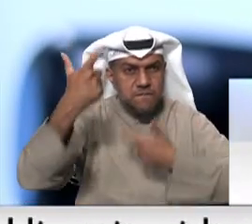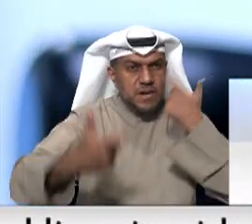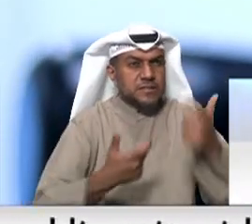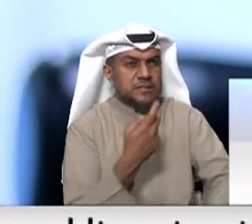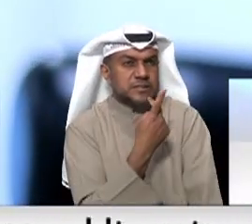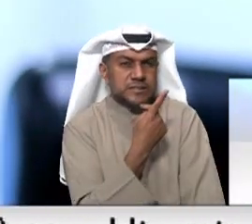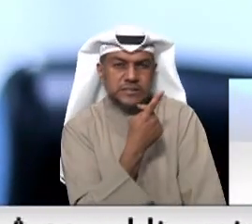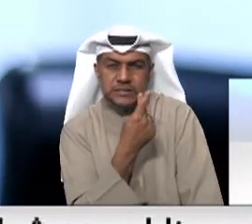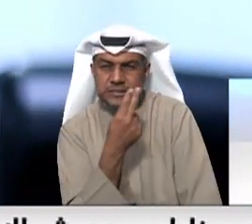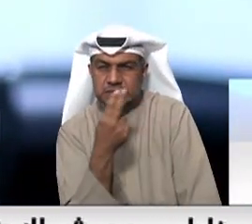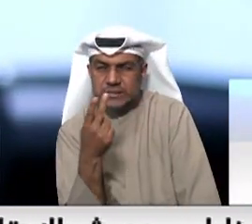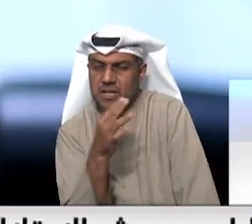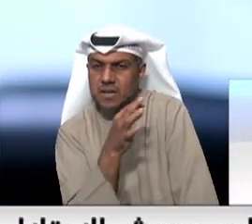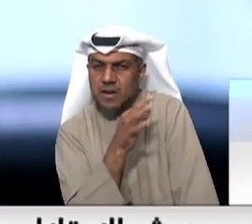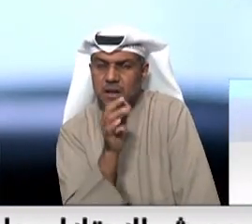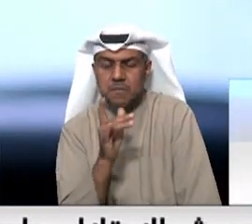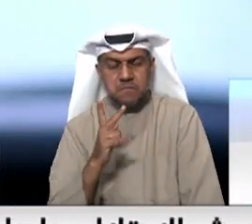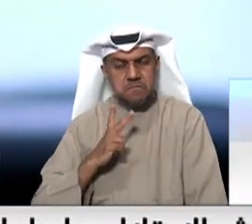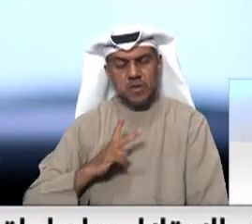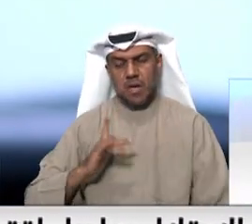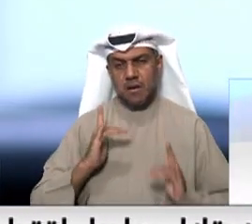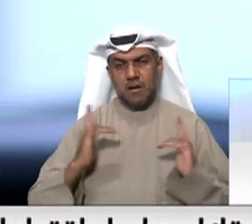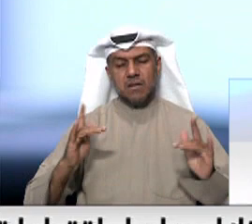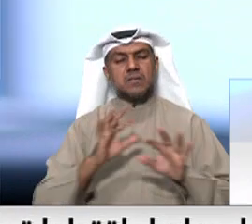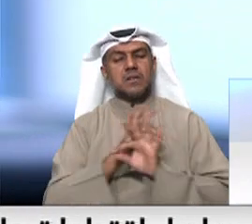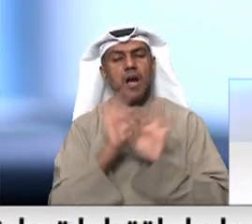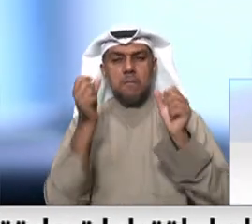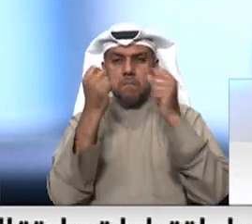للتمريض واستراحات وغيرها.